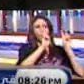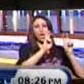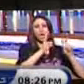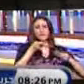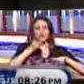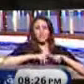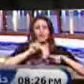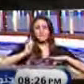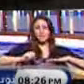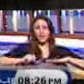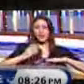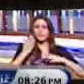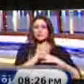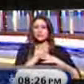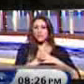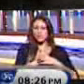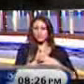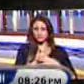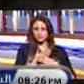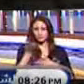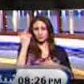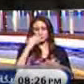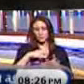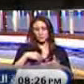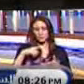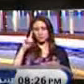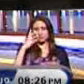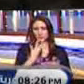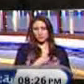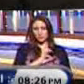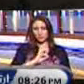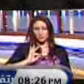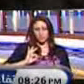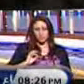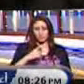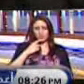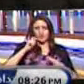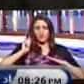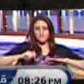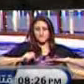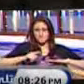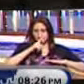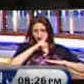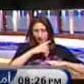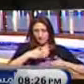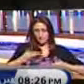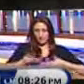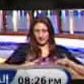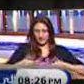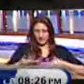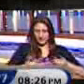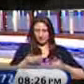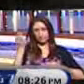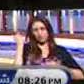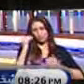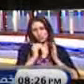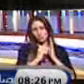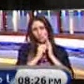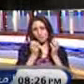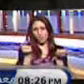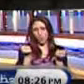المحكمة النهاردة؟ بسم الله الرحمن الرحيم. أولا، حكم محكمة القضاء الإداري الذي صدر يوم الأربعاء